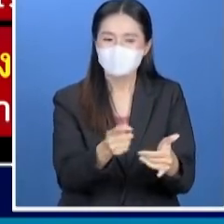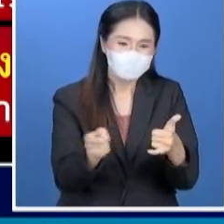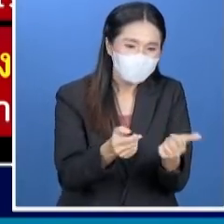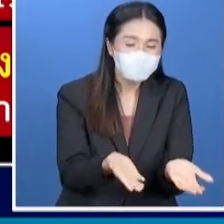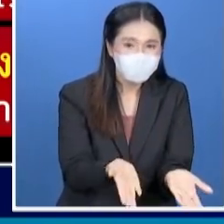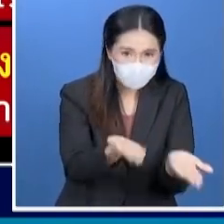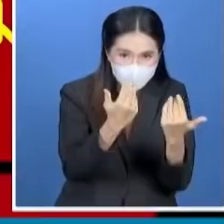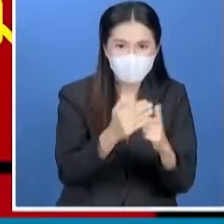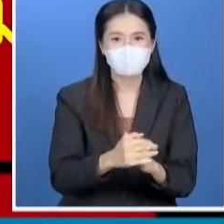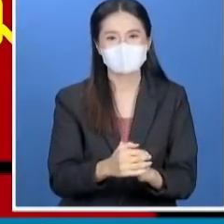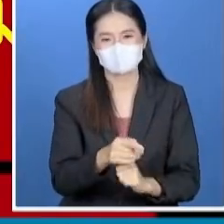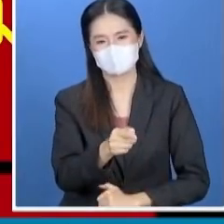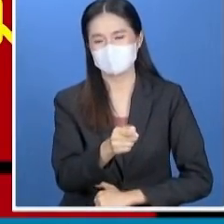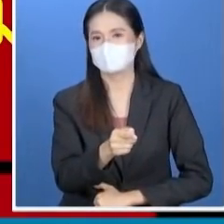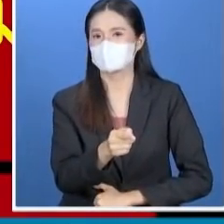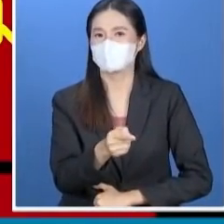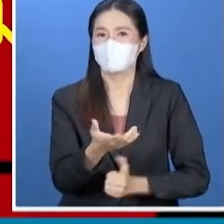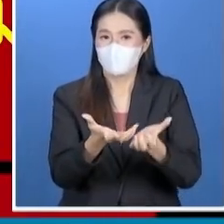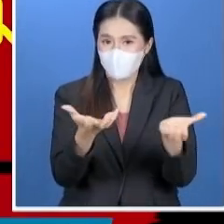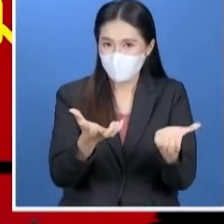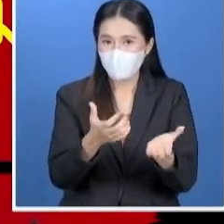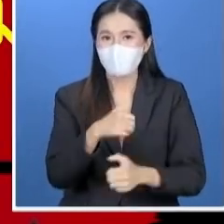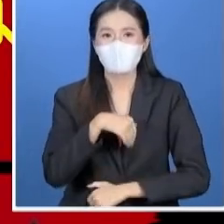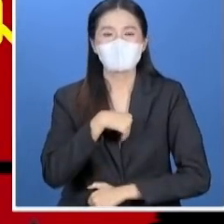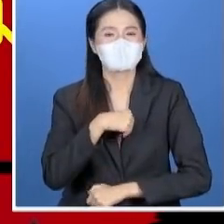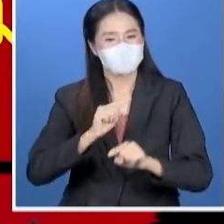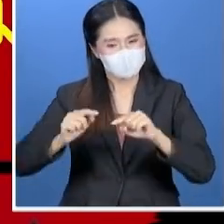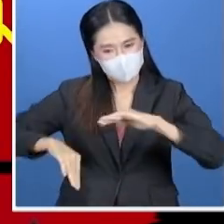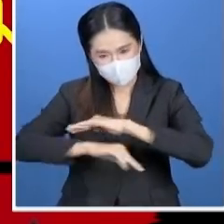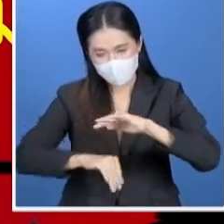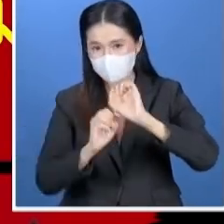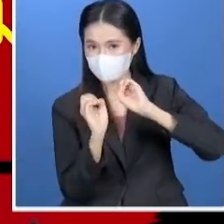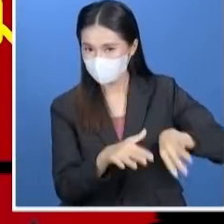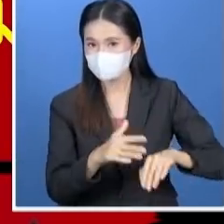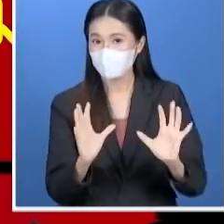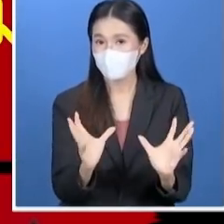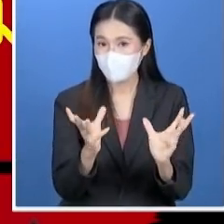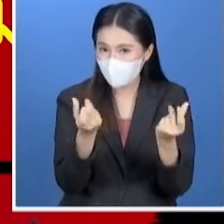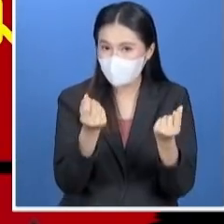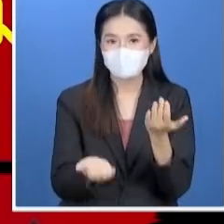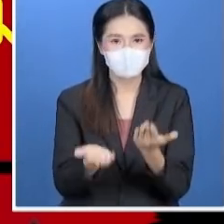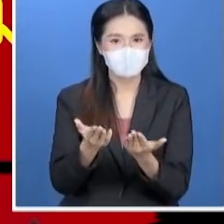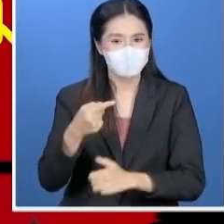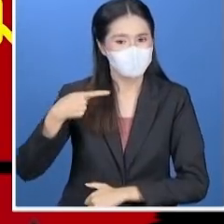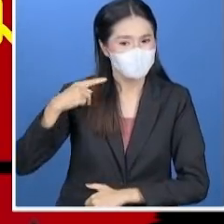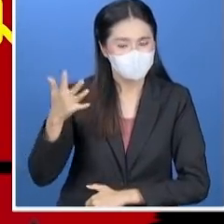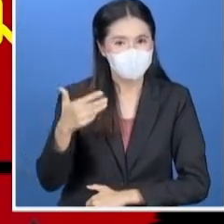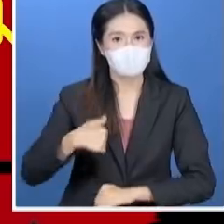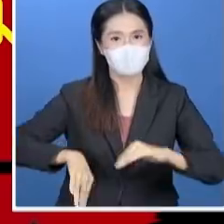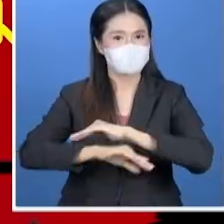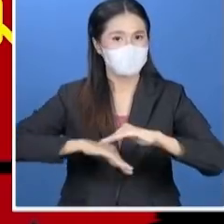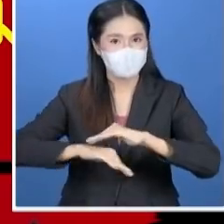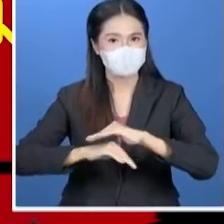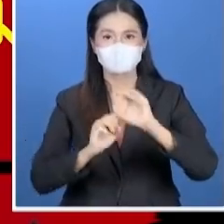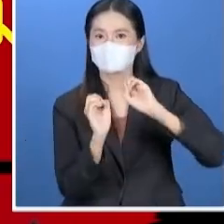งทำให้เสียหายทำลายซ่อนเล้นเอาไปเสียหรือทำให้สูญหายหรือไร้ประโยชน์ซึ่งพยานหลักฐ